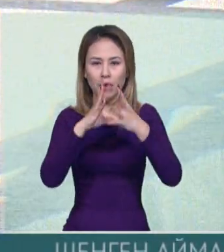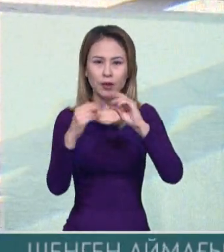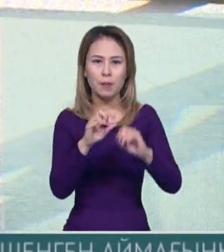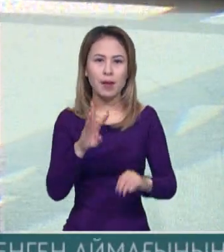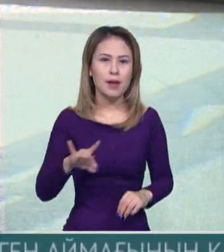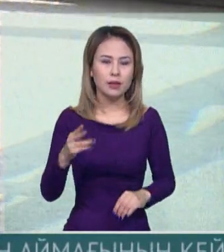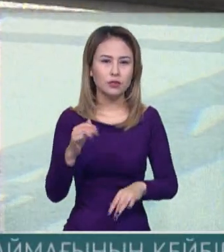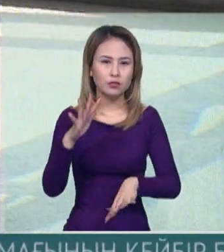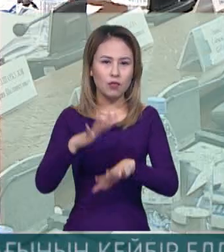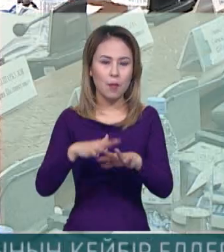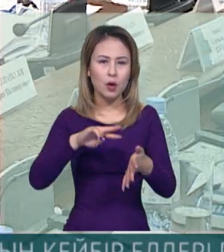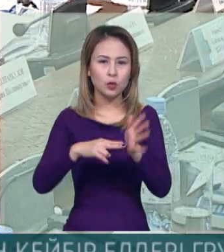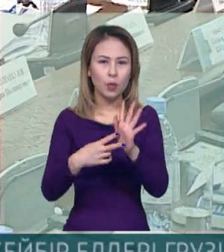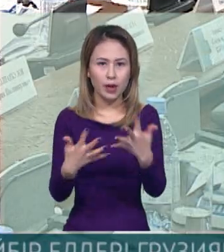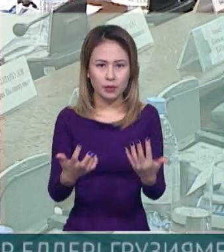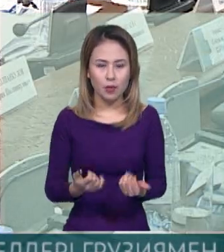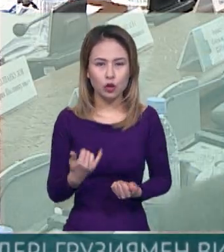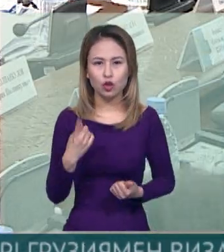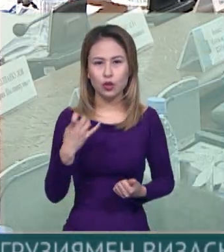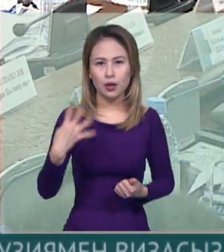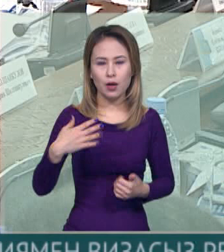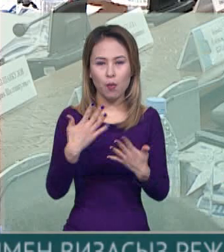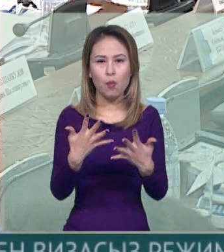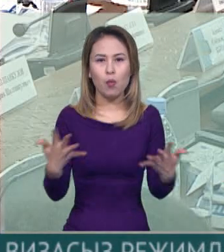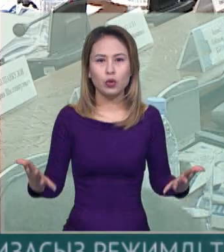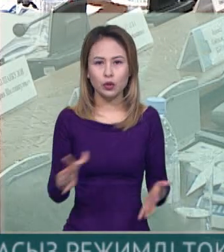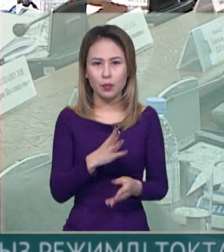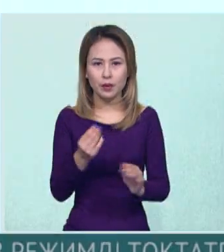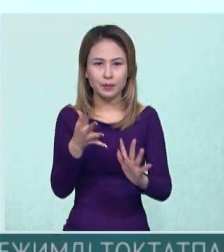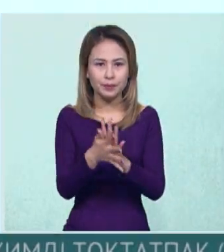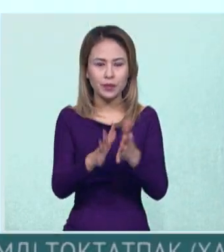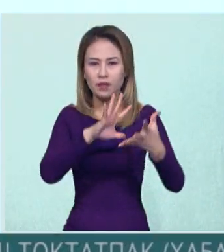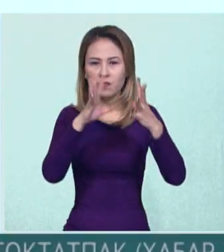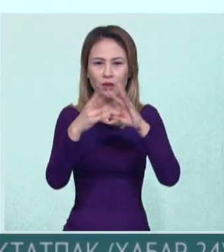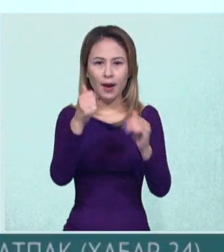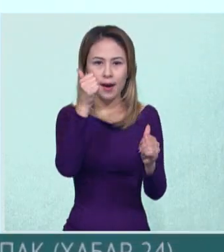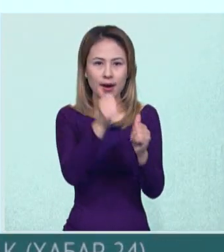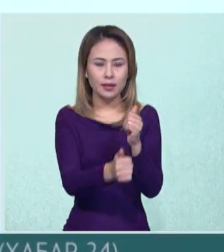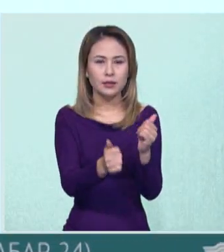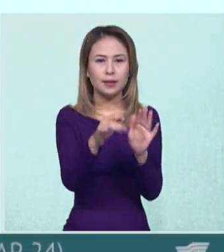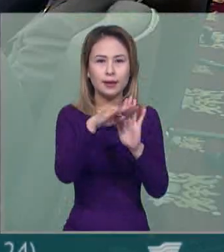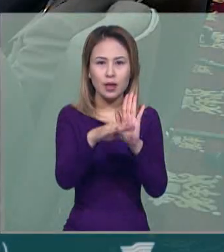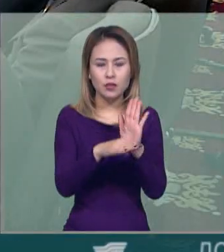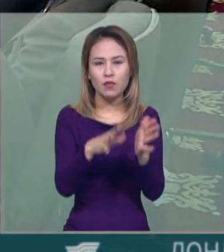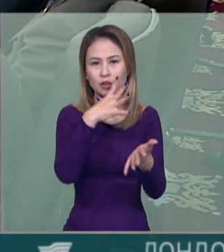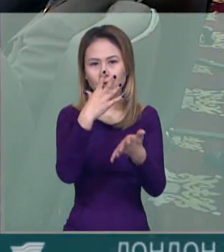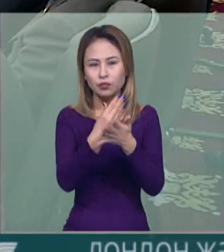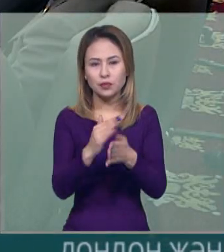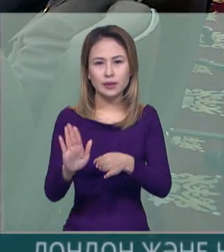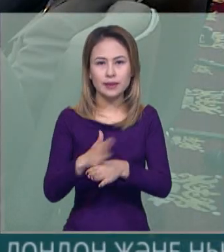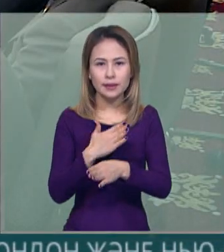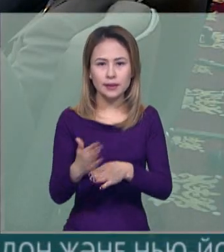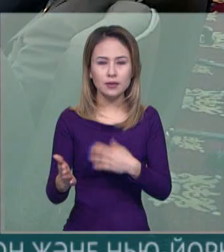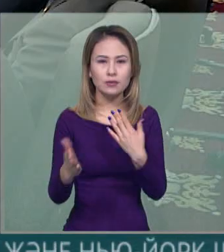саласында да жобалар қолға алыныпты. Қазір 140-ына басымдық берілген. Жалпылай алғанда, әр сала бойынша елімізде мемлекеттік жекеменшік